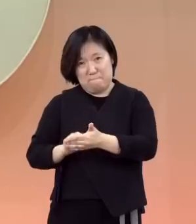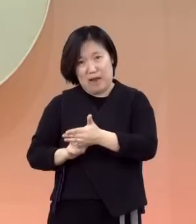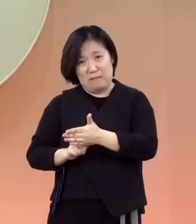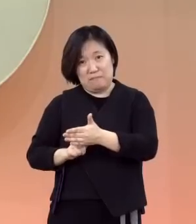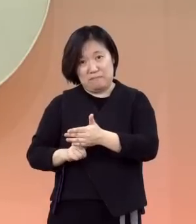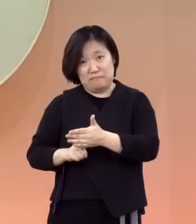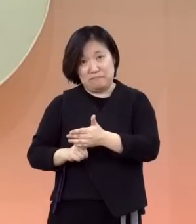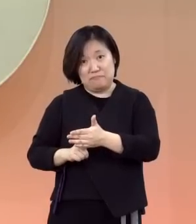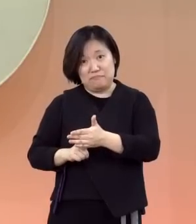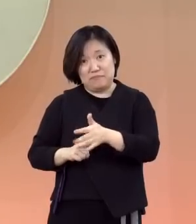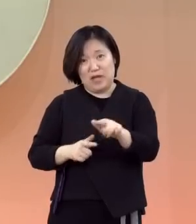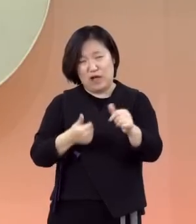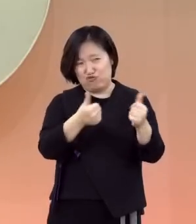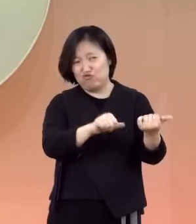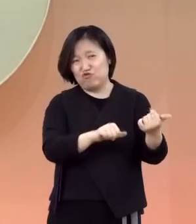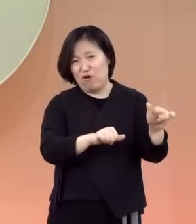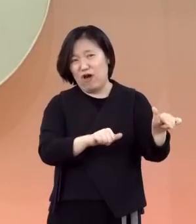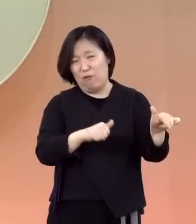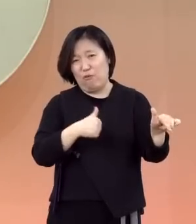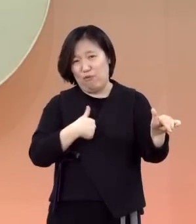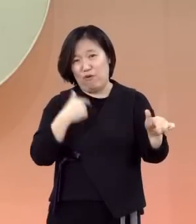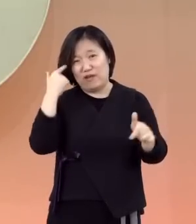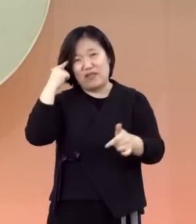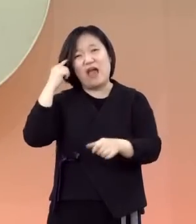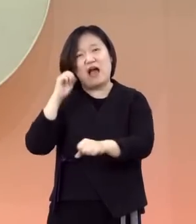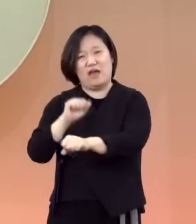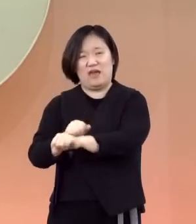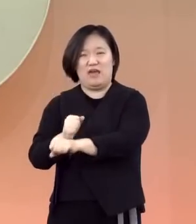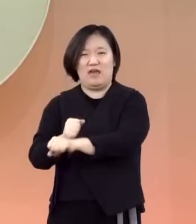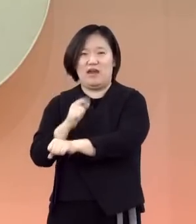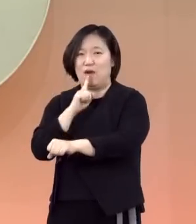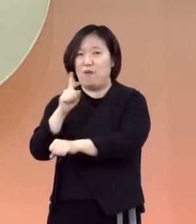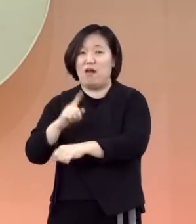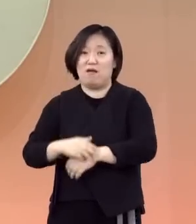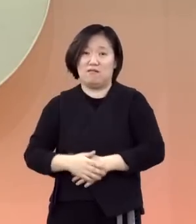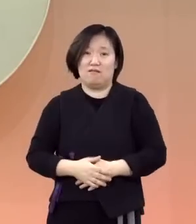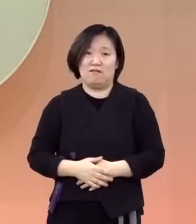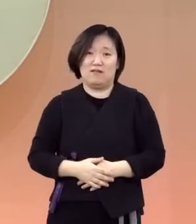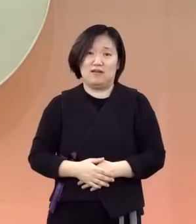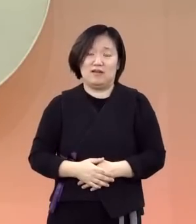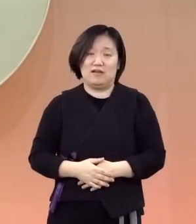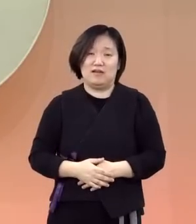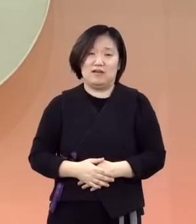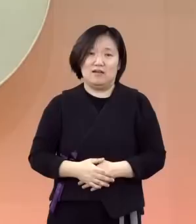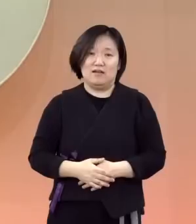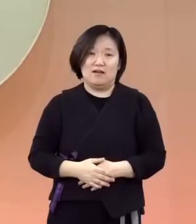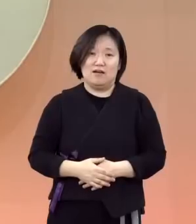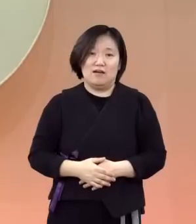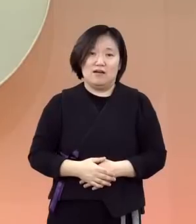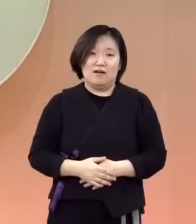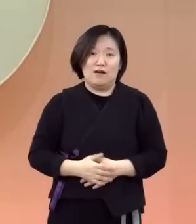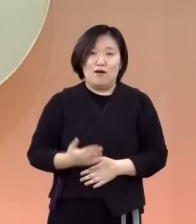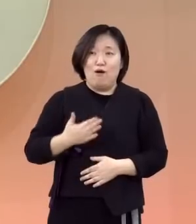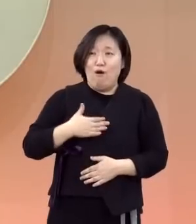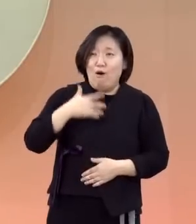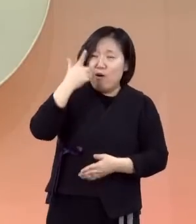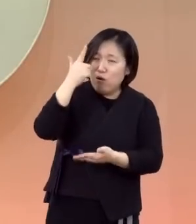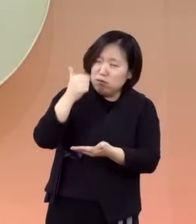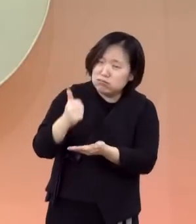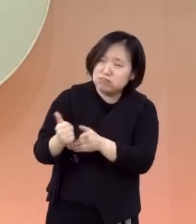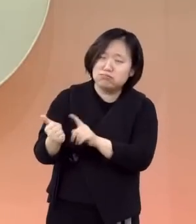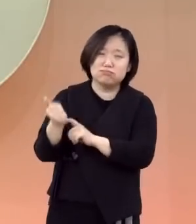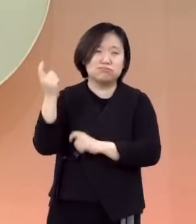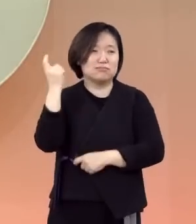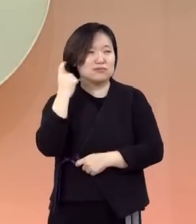를하세요."" 마음의준비를하세요." 의사가그렇게말하자병문안을온승려들은 큰충격